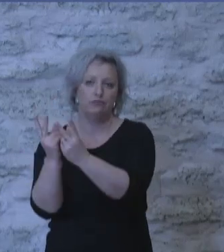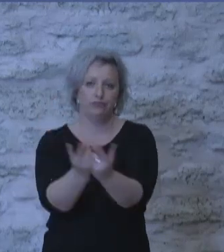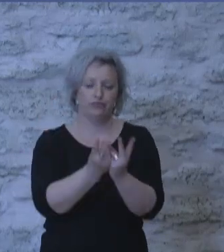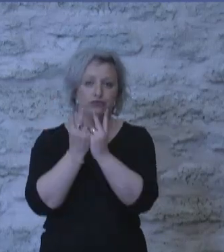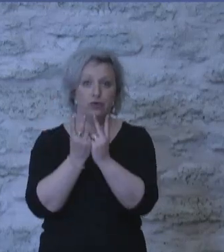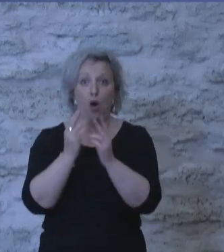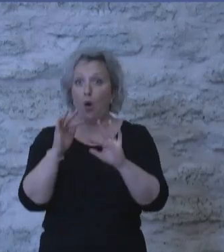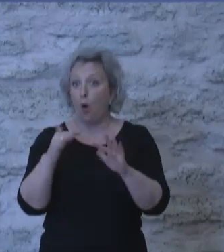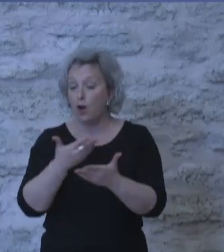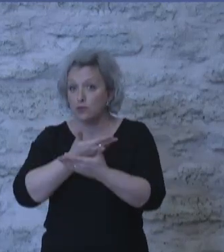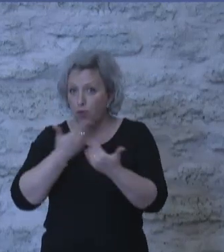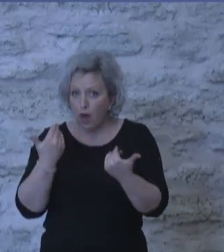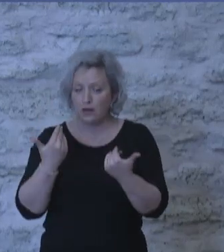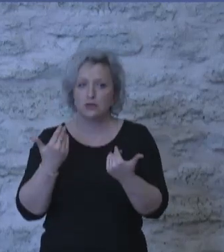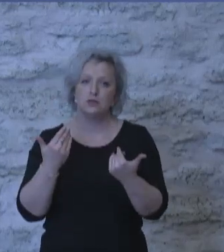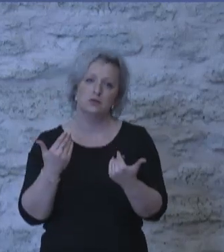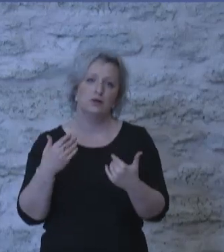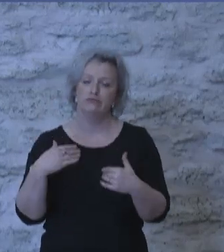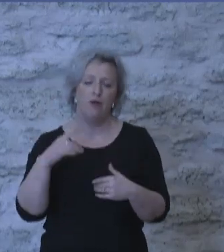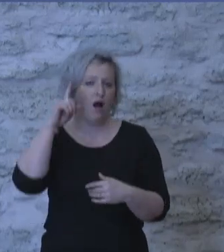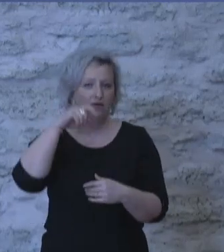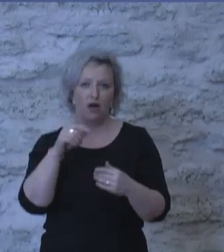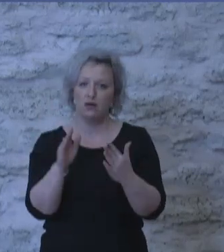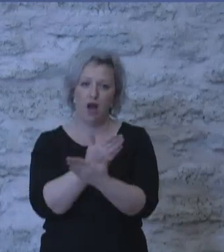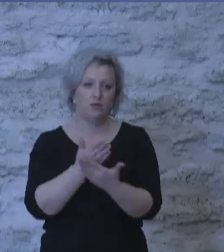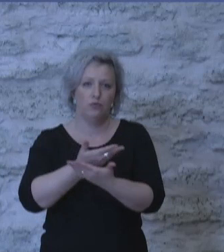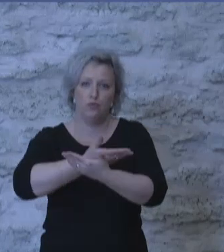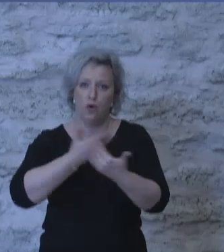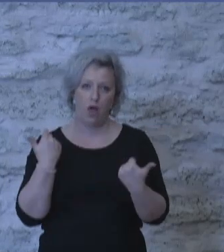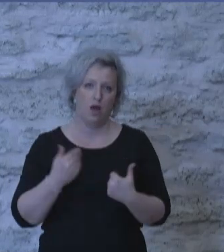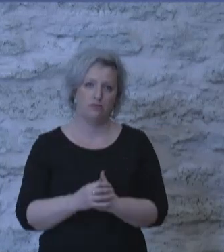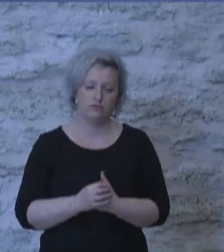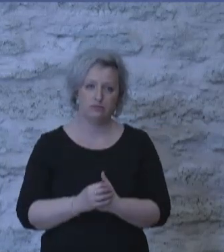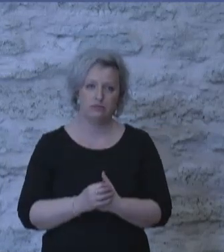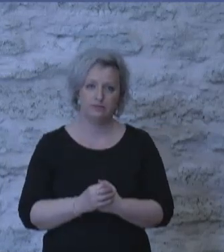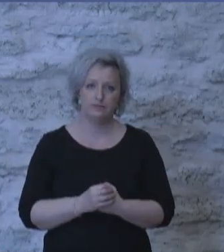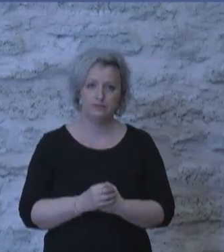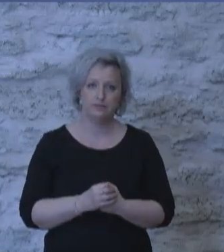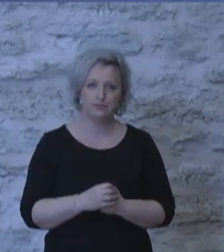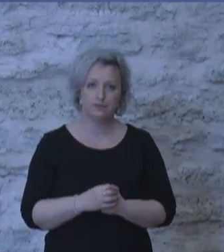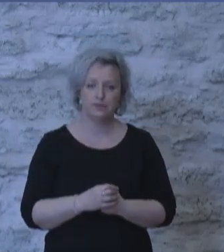oleks need olukord lahenevud. Ma arvan, et Poolas on täpselt sama asiat põhimõttel kehtivad.